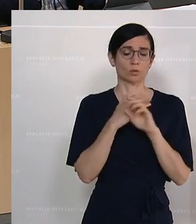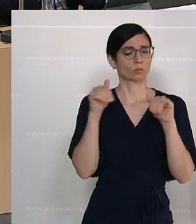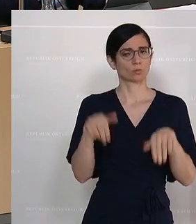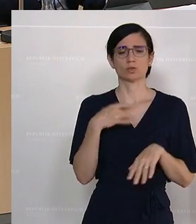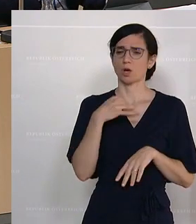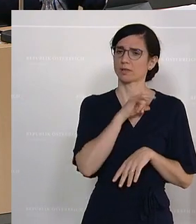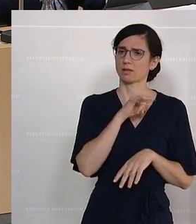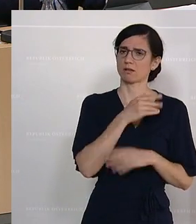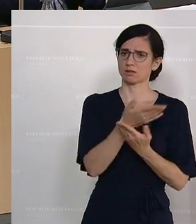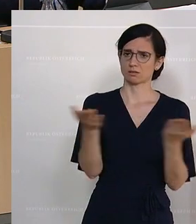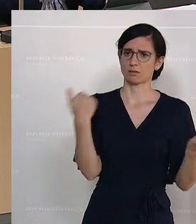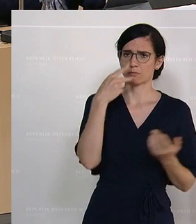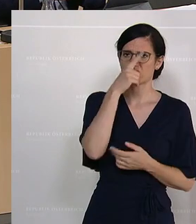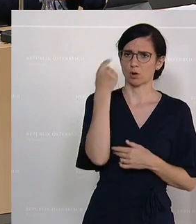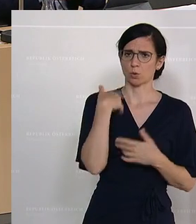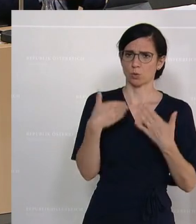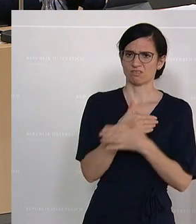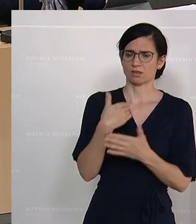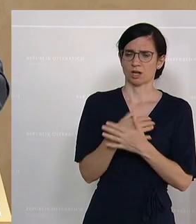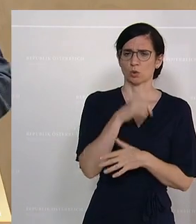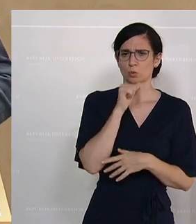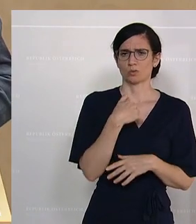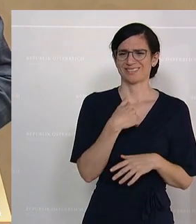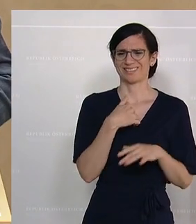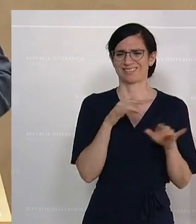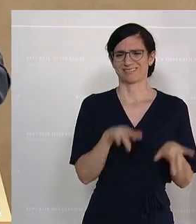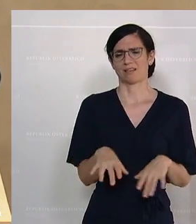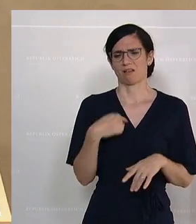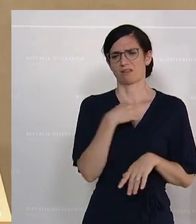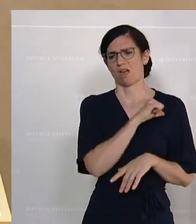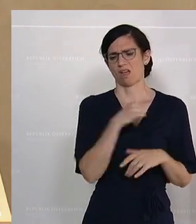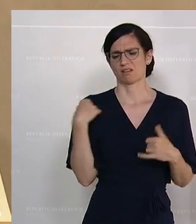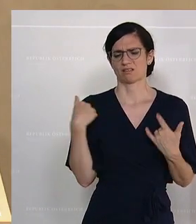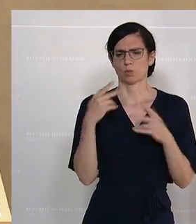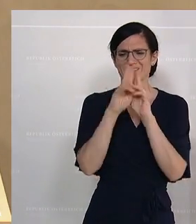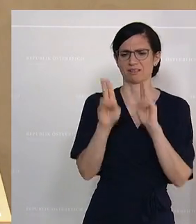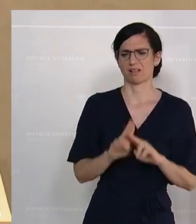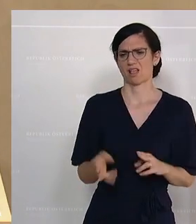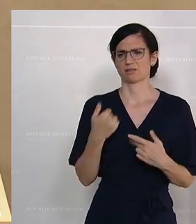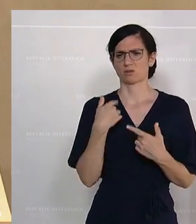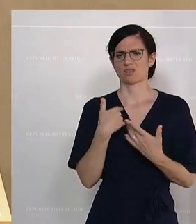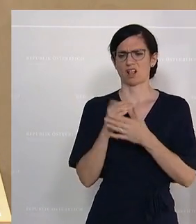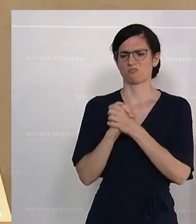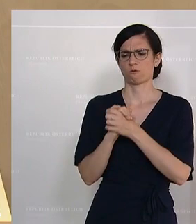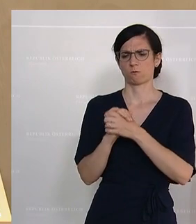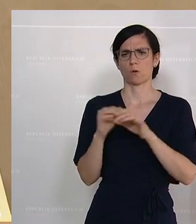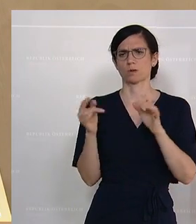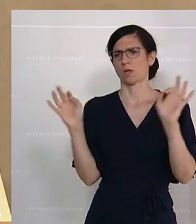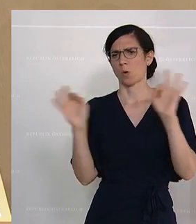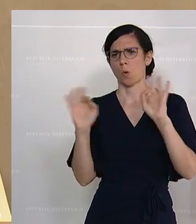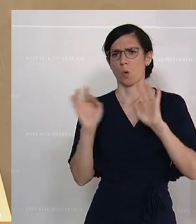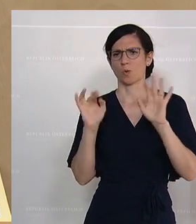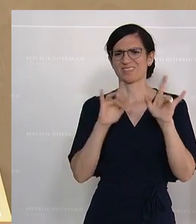bevölkerung zu vertreten haben und nicht ihre hinter ihre internationalen freunde und irgendwelche